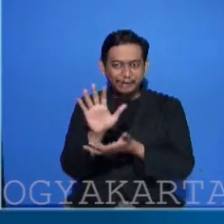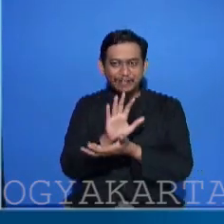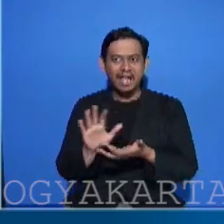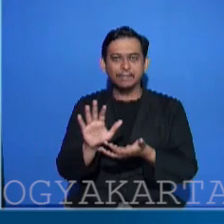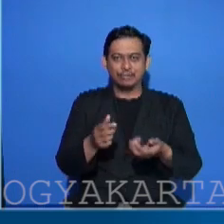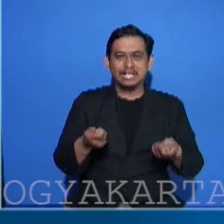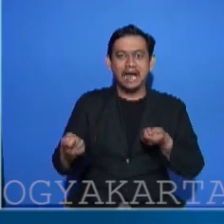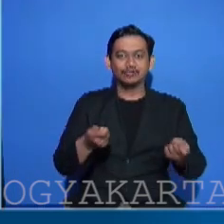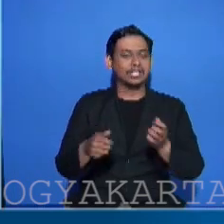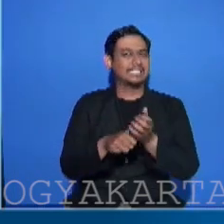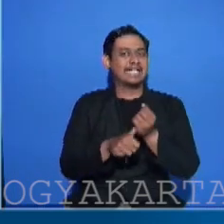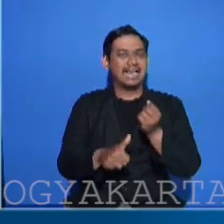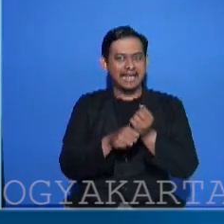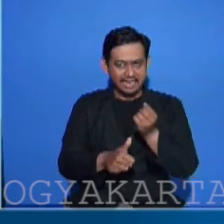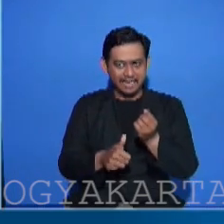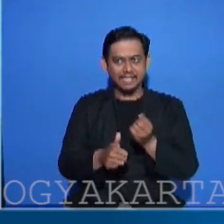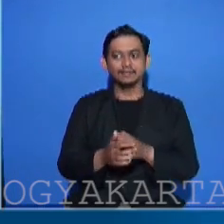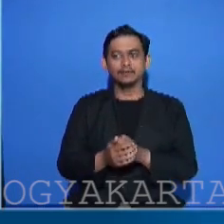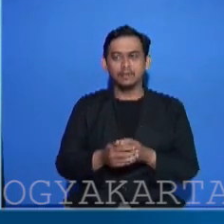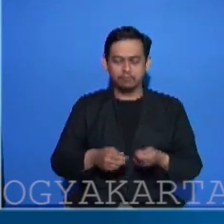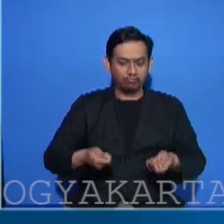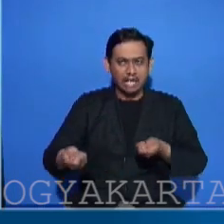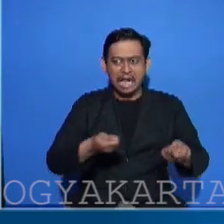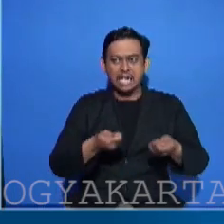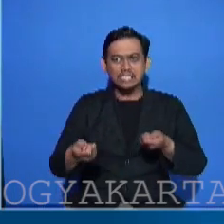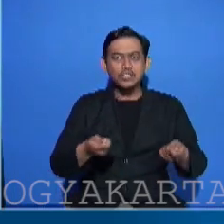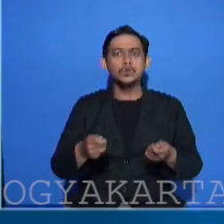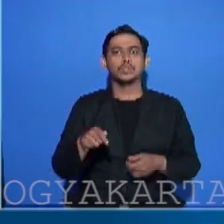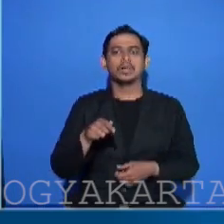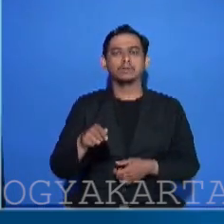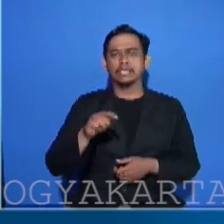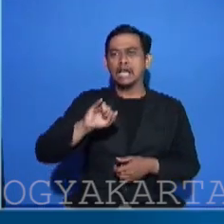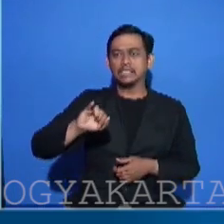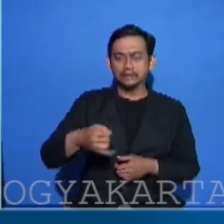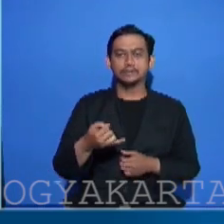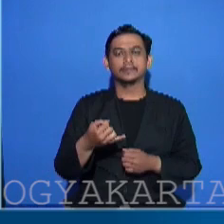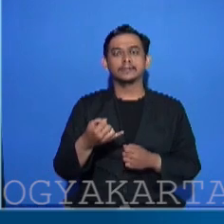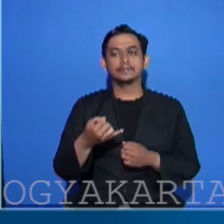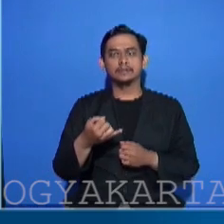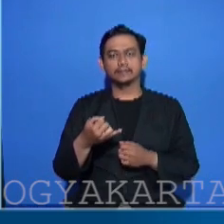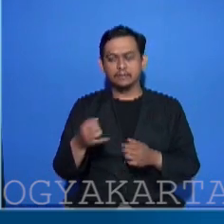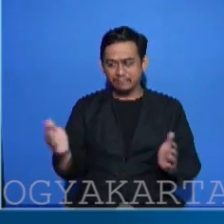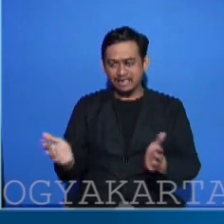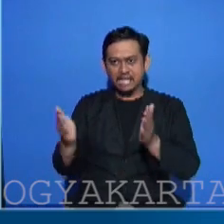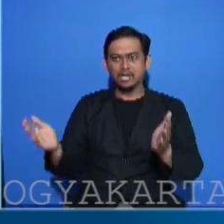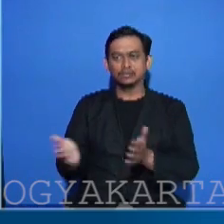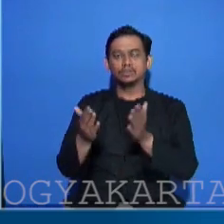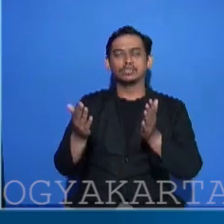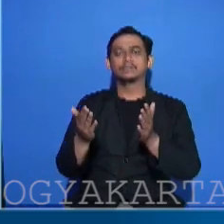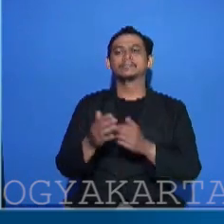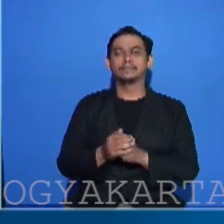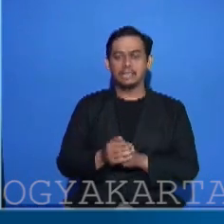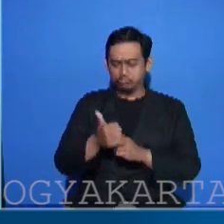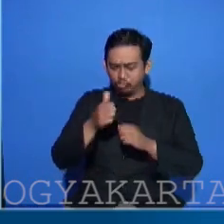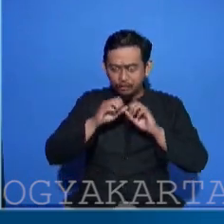kotoran dari ternak yang ada tak hanya sekedar menjadi peternakan Rajendra Farm juga mampu menjadi Wahana edukasi dan